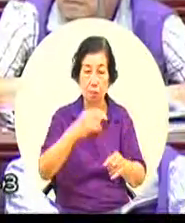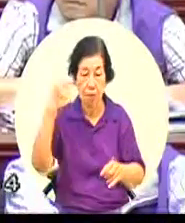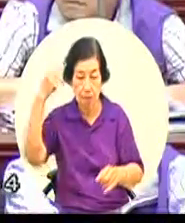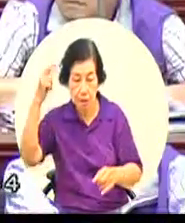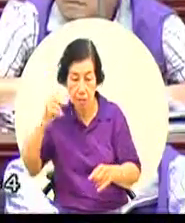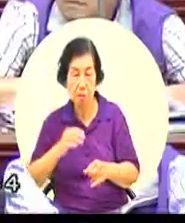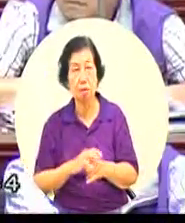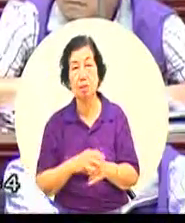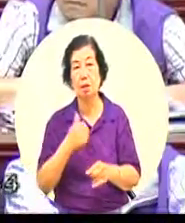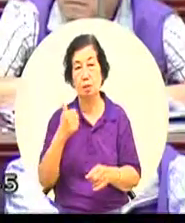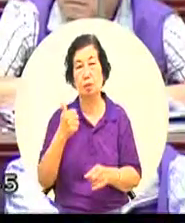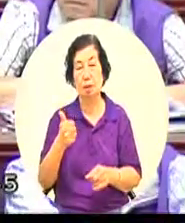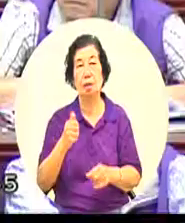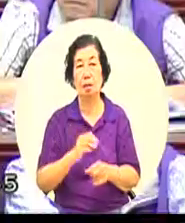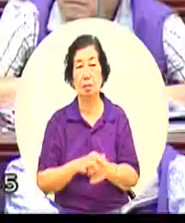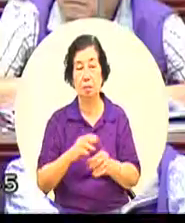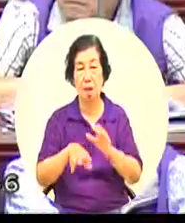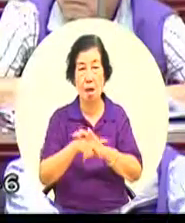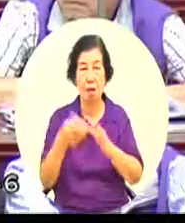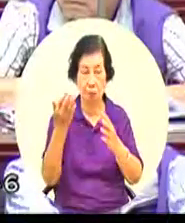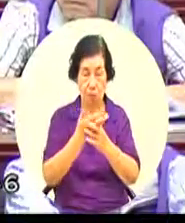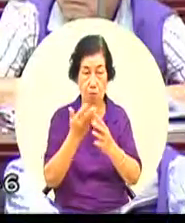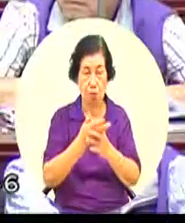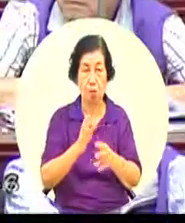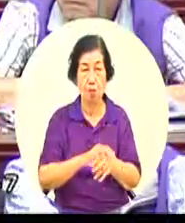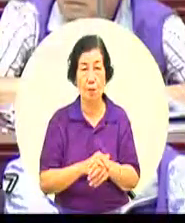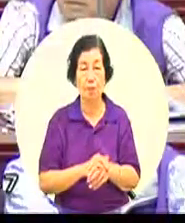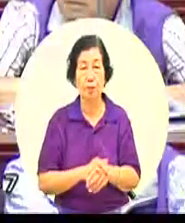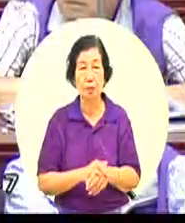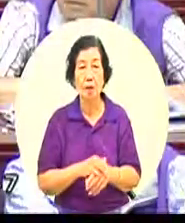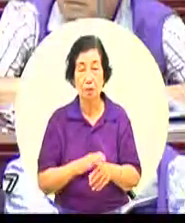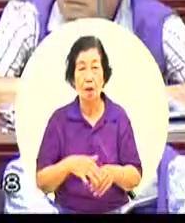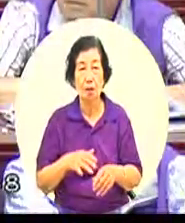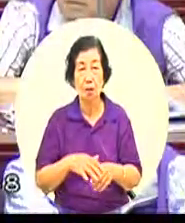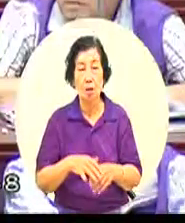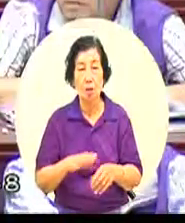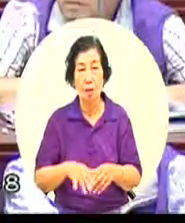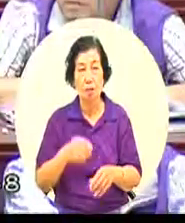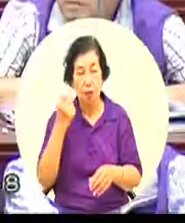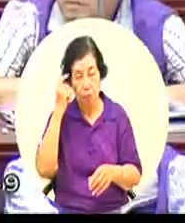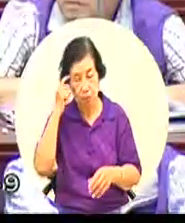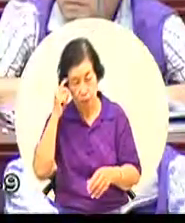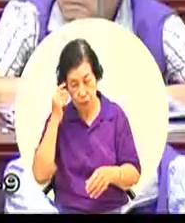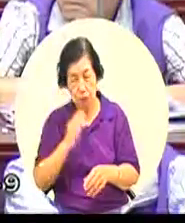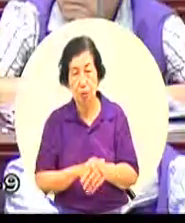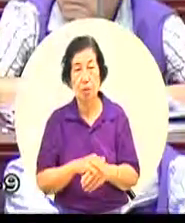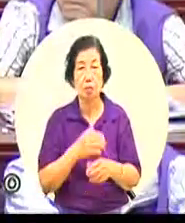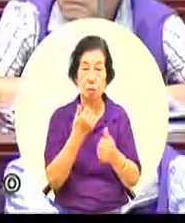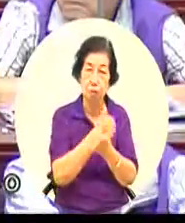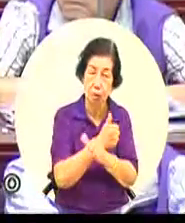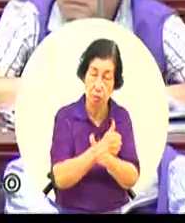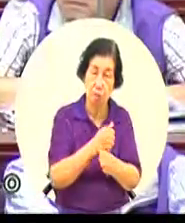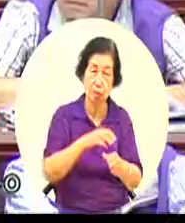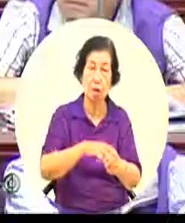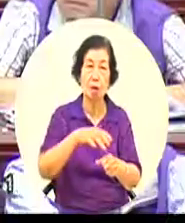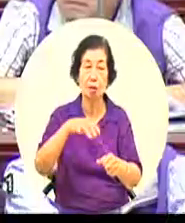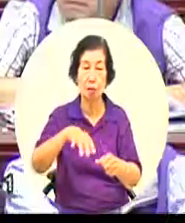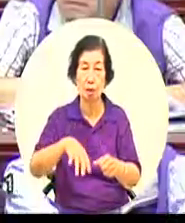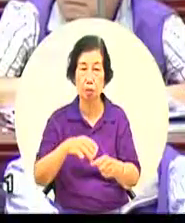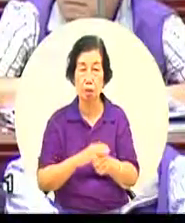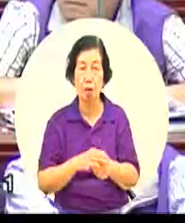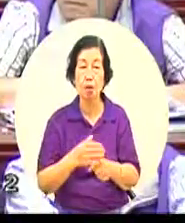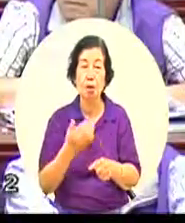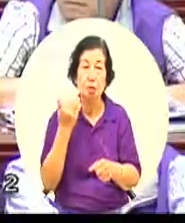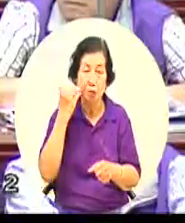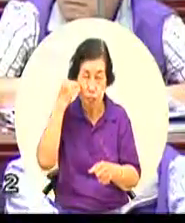的一个空间哦。这个部分我们在做一个比较严整的一个考虑。尤其公，你盖了如果变蚊子馆也不好，或者是也有人说啊，可不